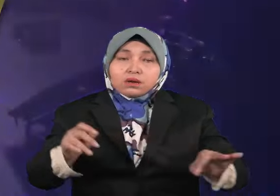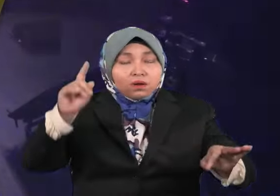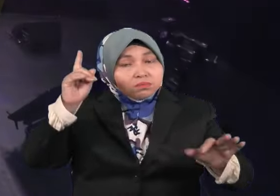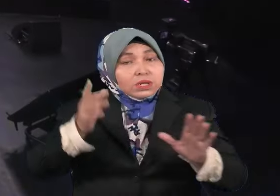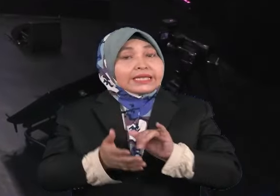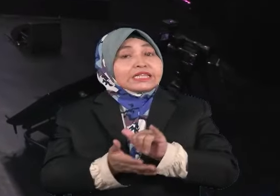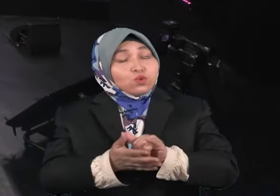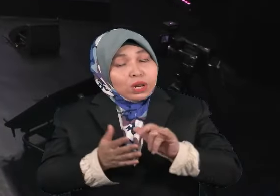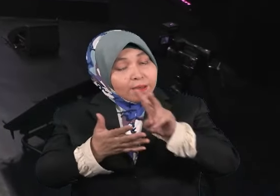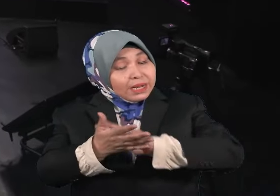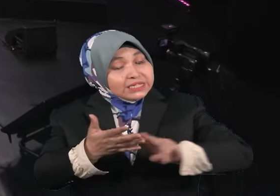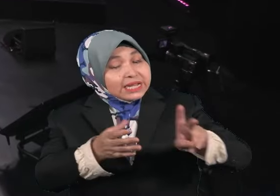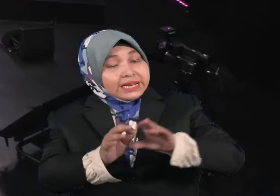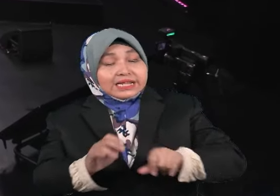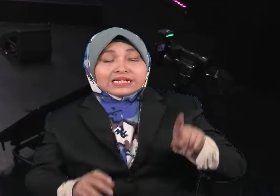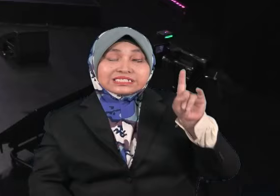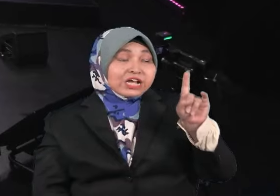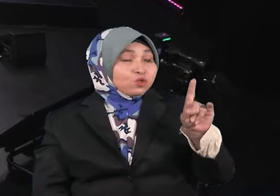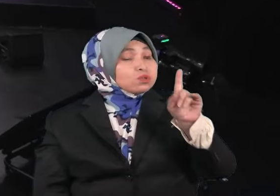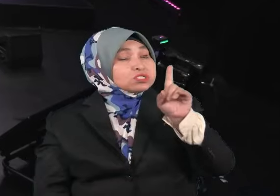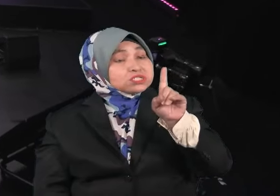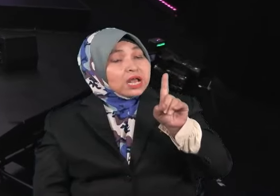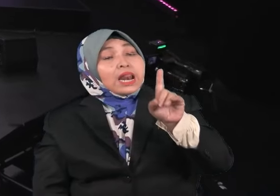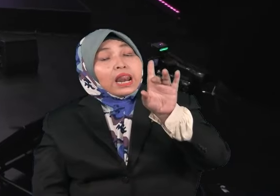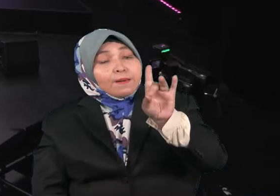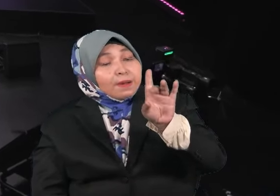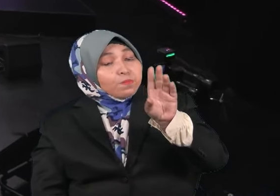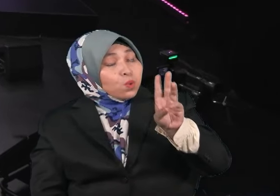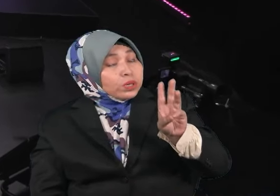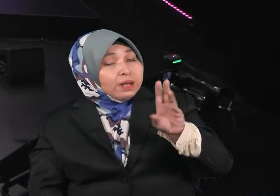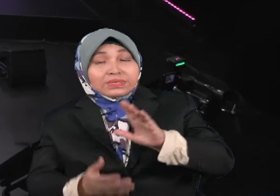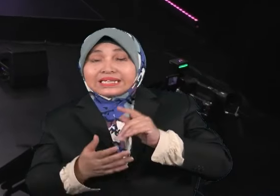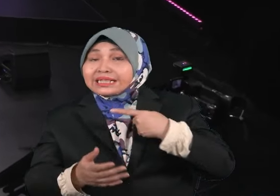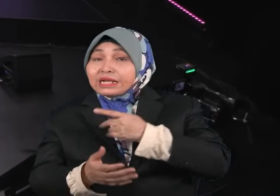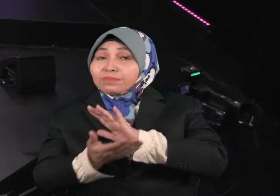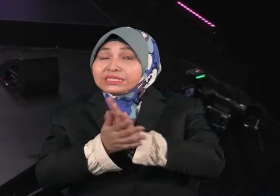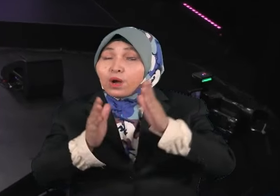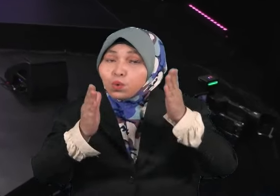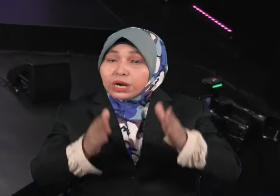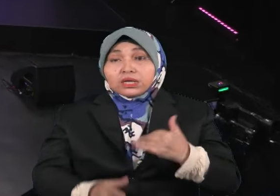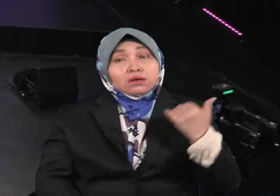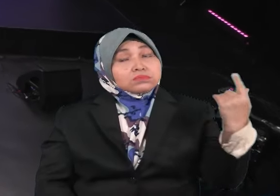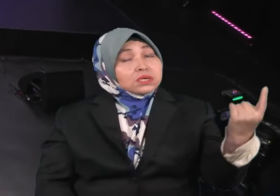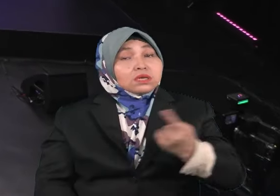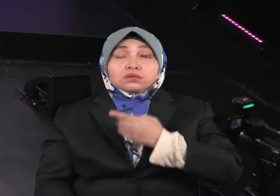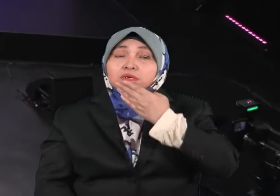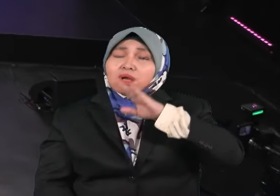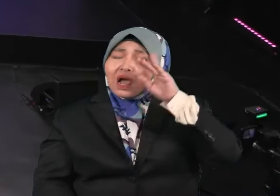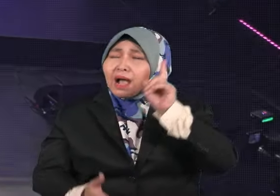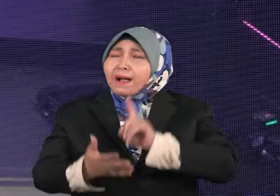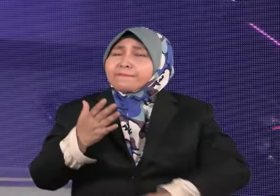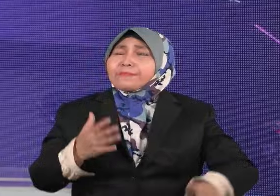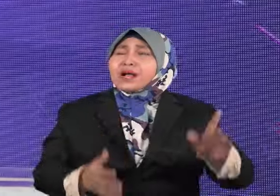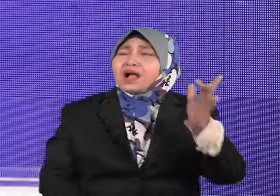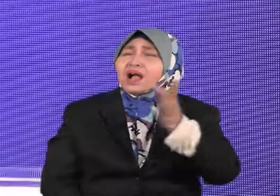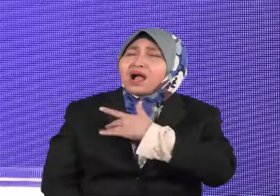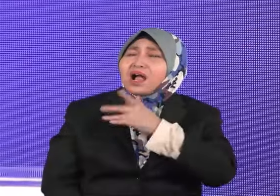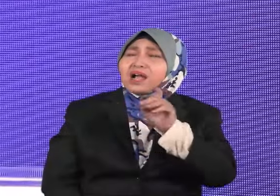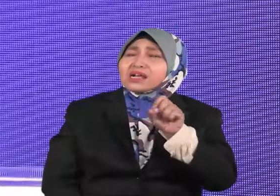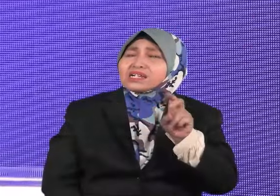Azim. Gitulah bacaan ayat yang ke-186. Apabila kita menjadi orang yang sentiasa bersyukur, apakah kesannya? Wa